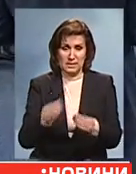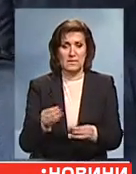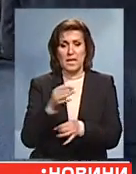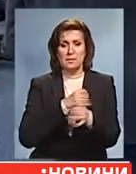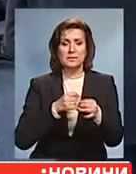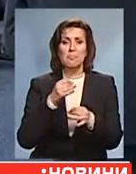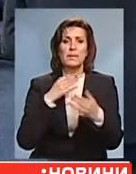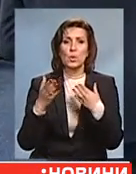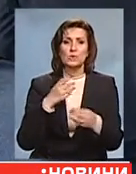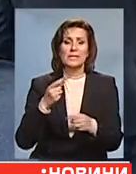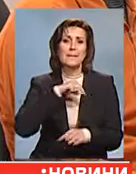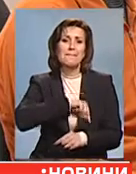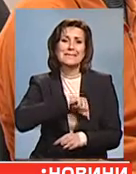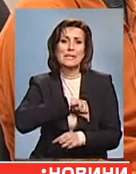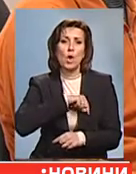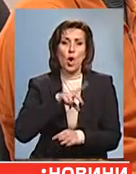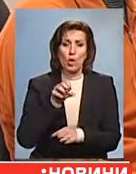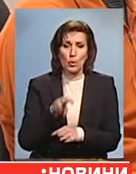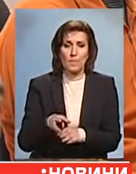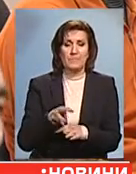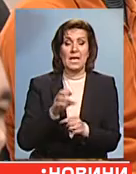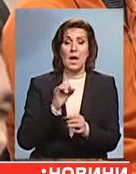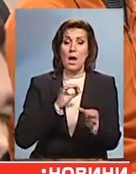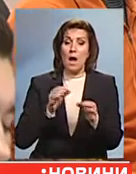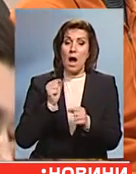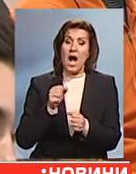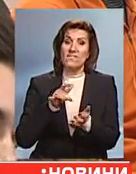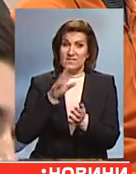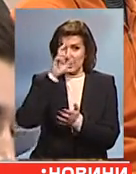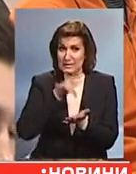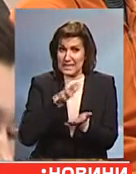спілкуються з психологом. У державних центрах зайнятості кажуть, консультацій